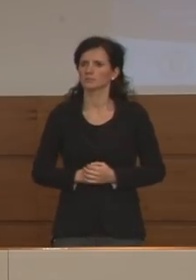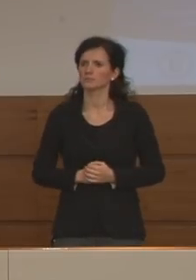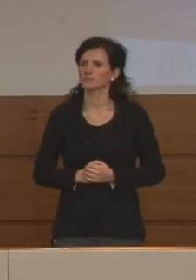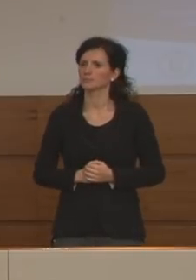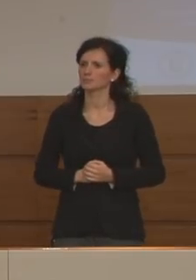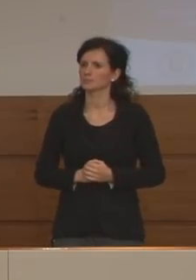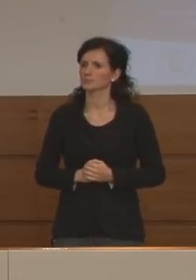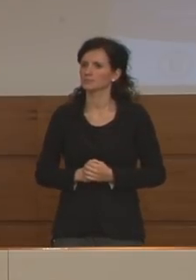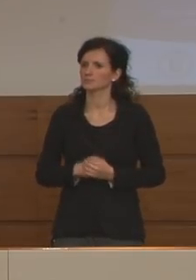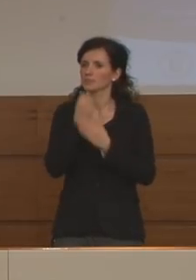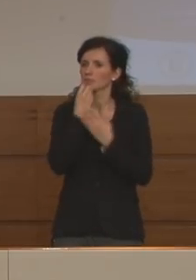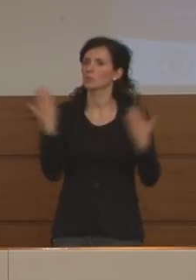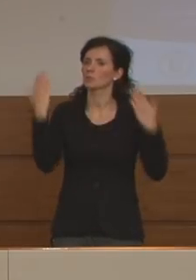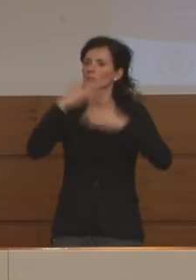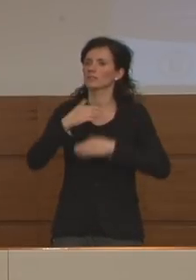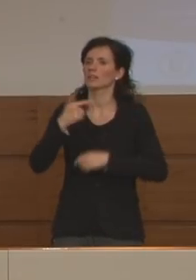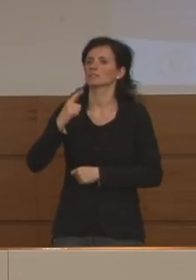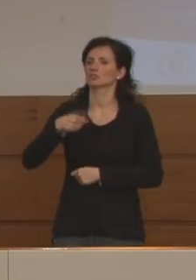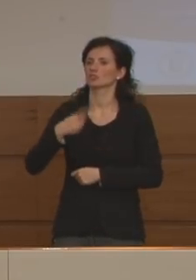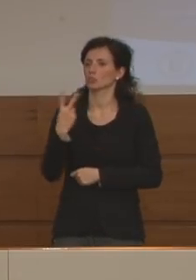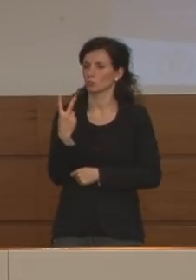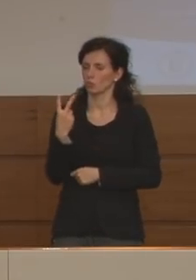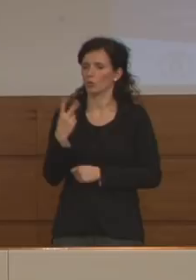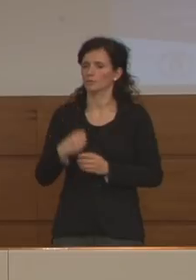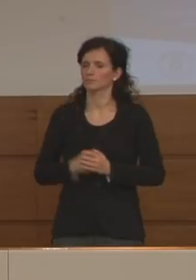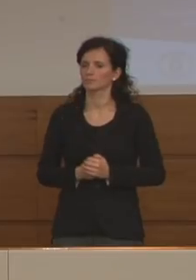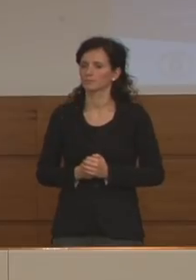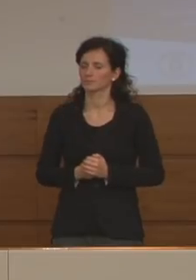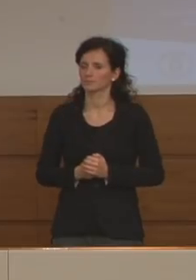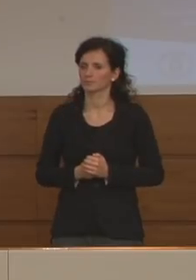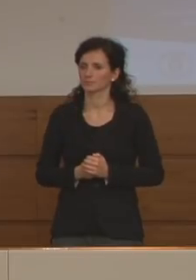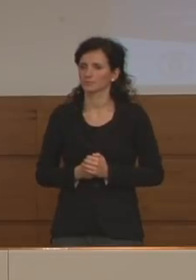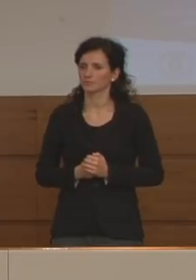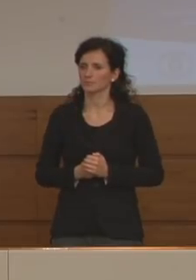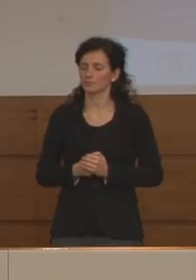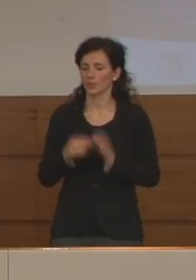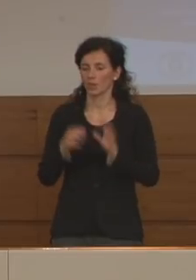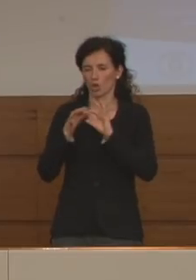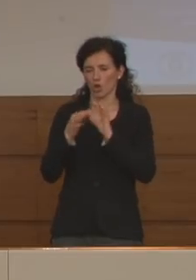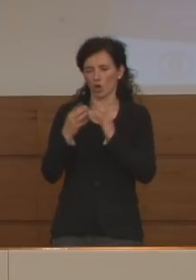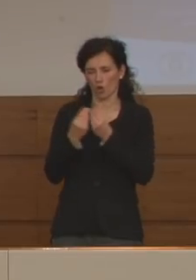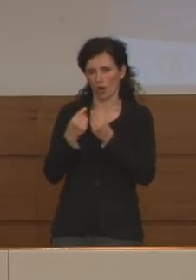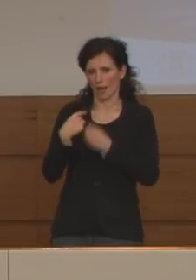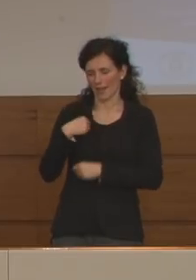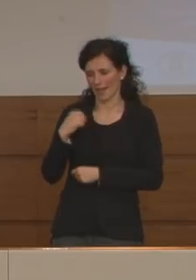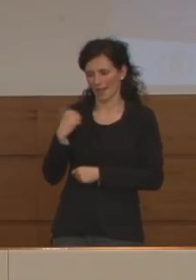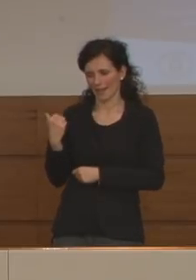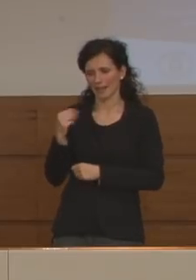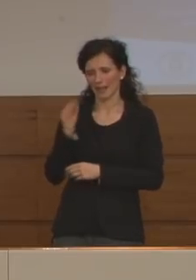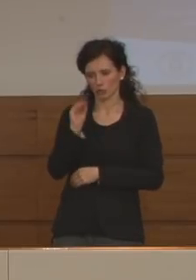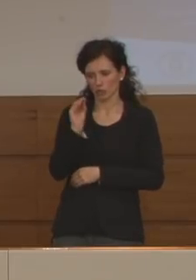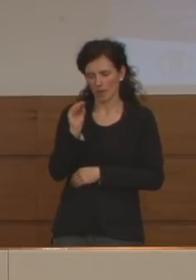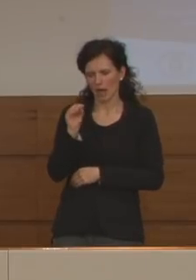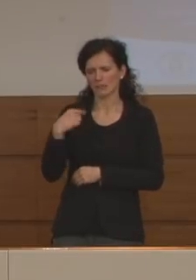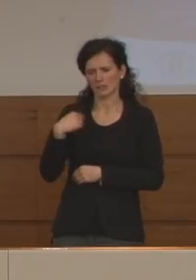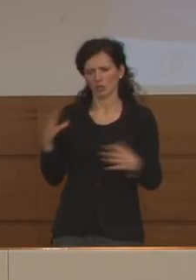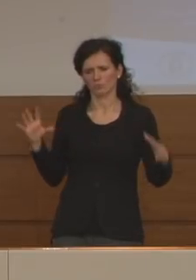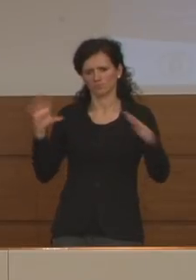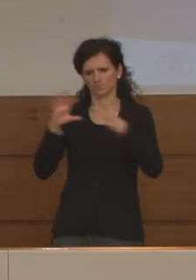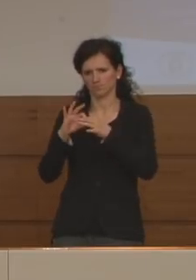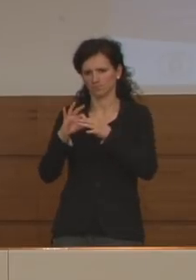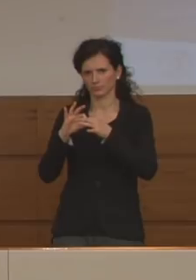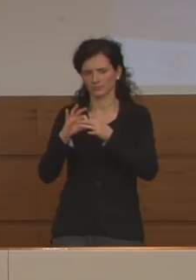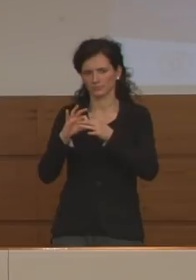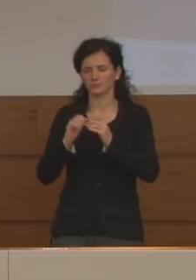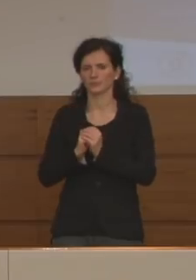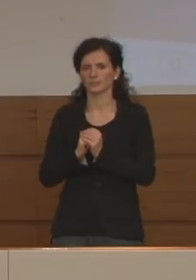buonasera sa bene tg2 volevo legarmi alla domanda del collega perché sembra che dalla dalla